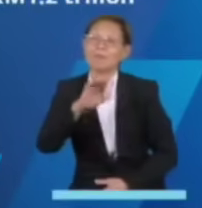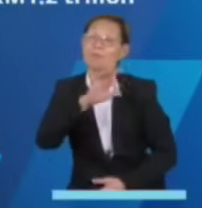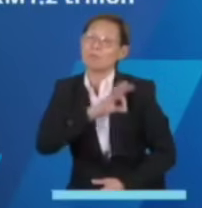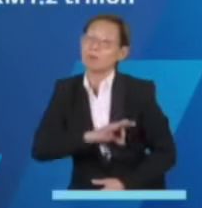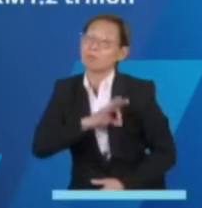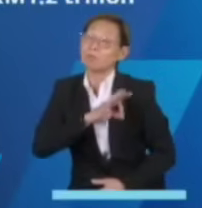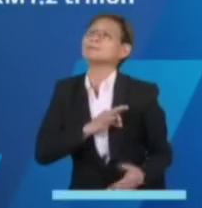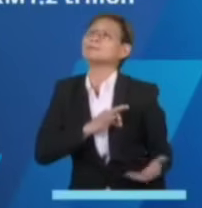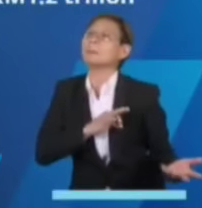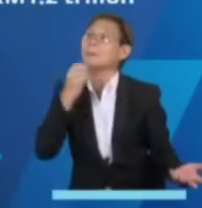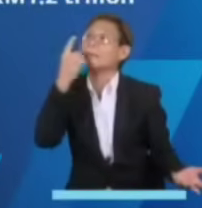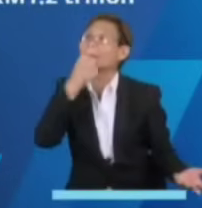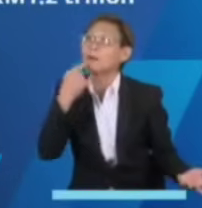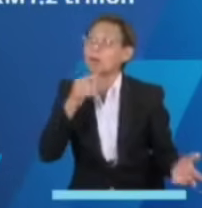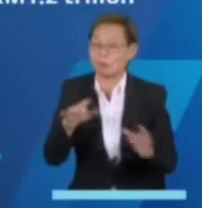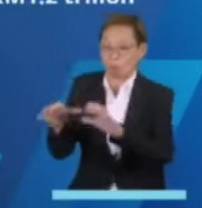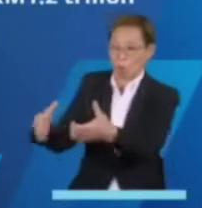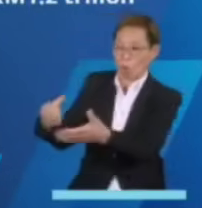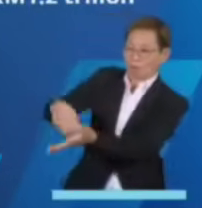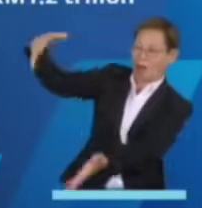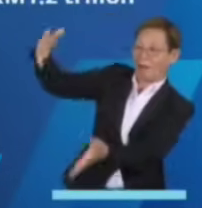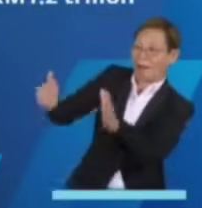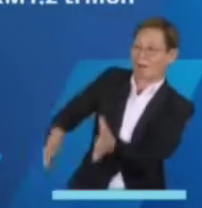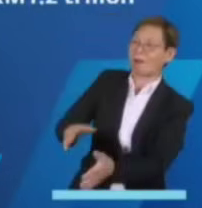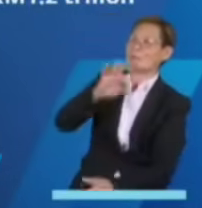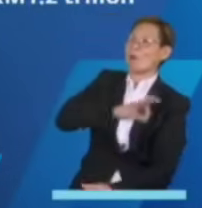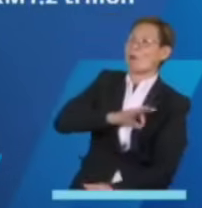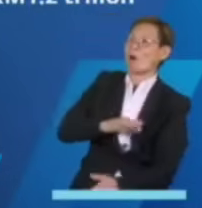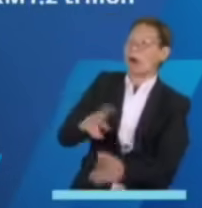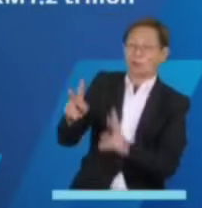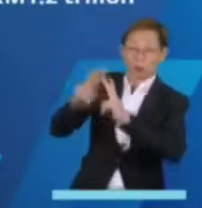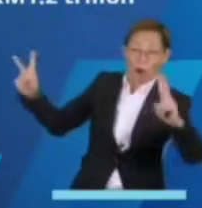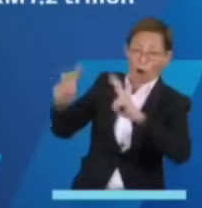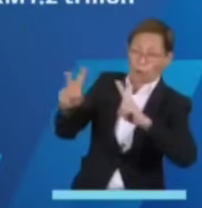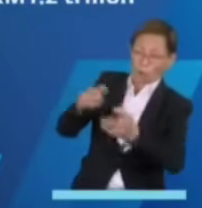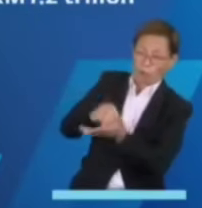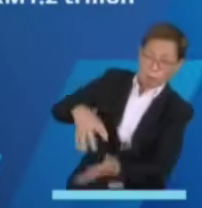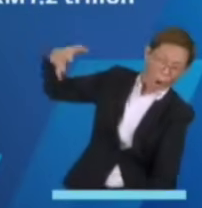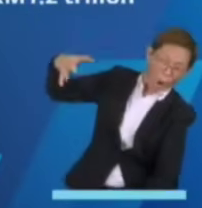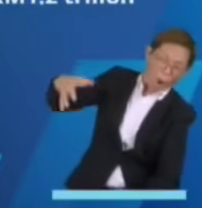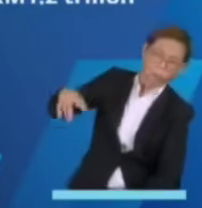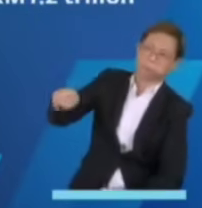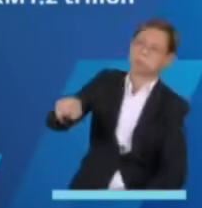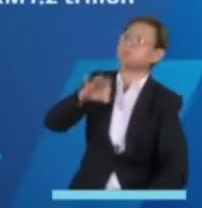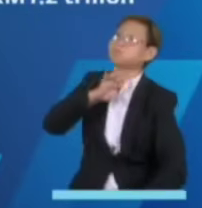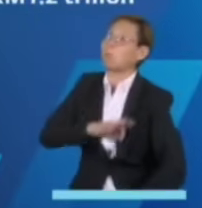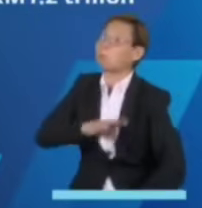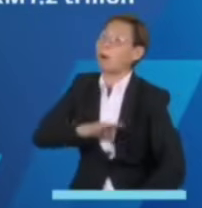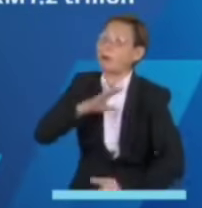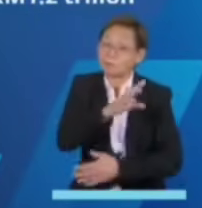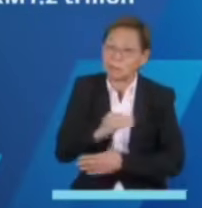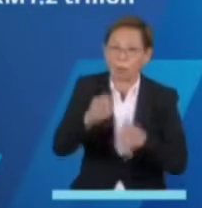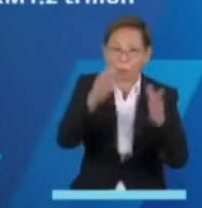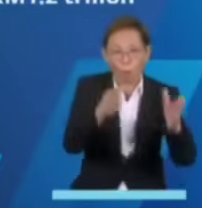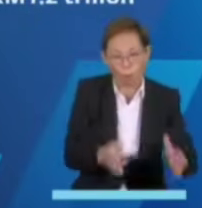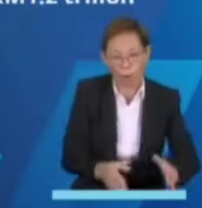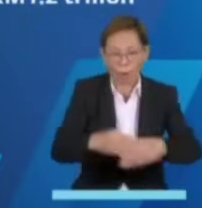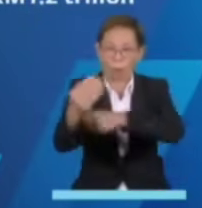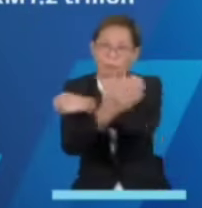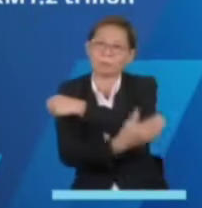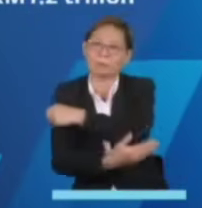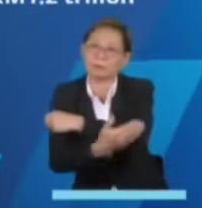dimanfaatkan oleh golongan terkaya atau yang saya sebut maha kaya dan juga orang